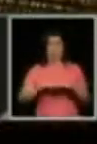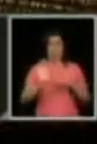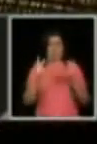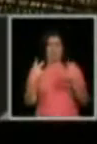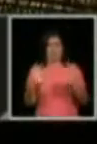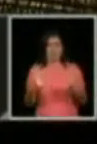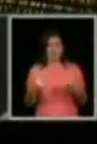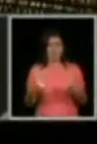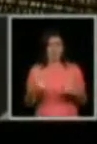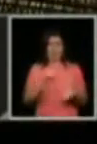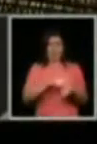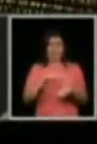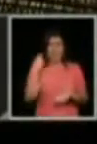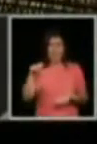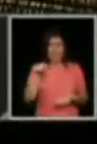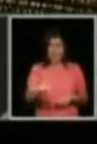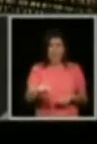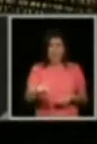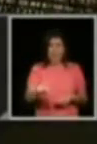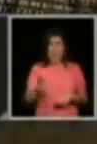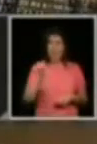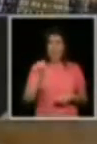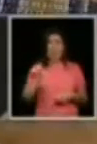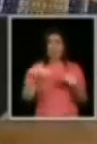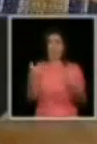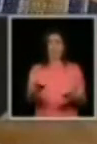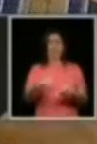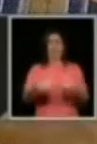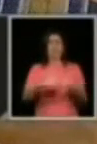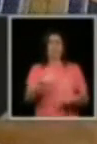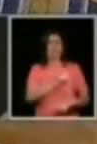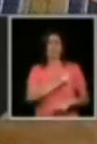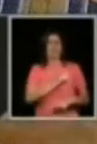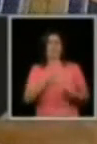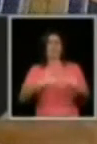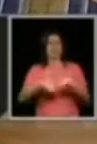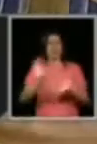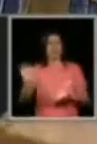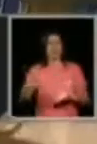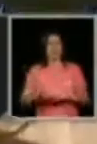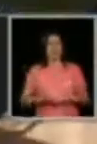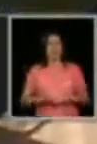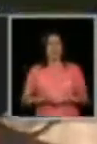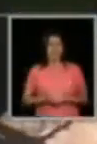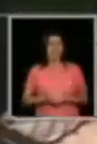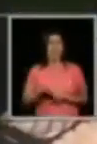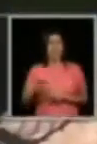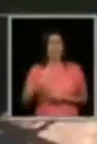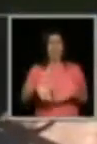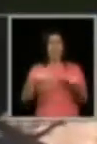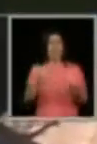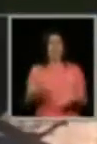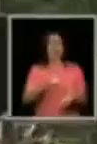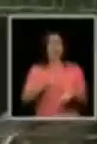חדשות של הפריפריה. נכון, עסקנו בענייני רווחה עוד אז. בדיוק, הייתי מגיש את החדשות, הייתי קצת